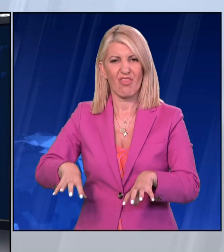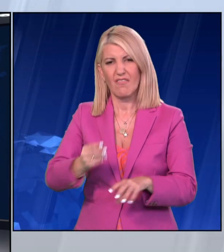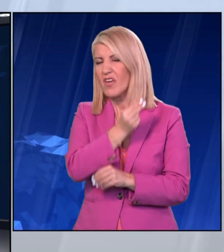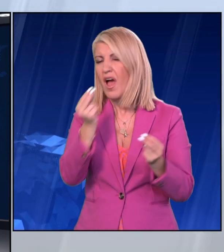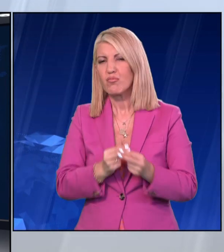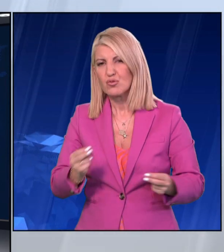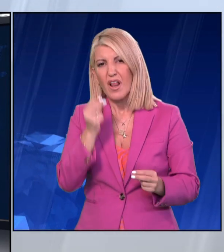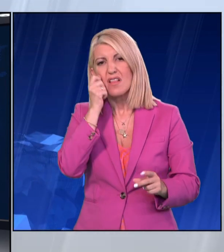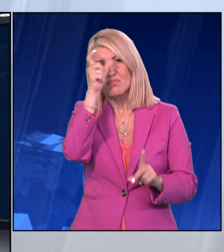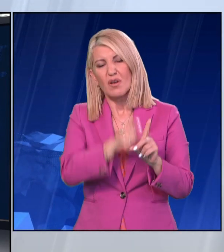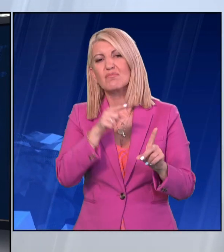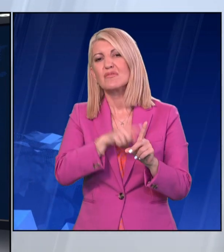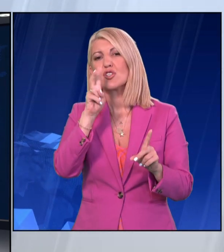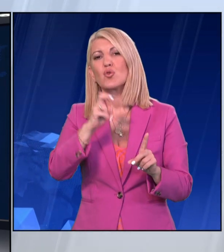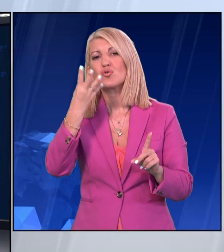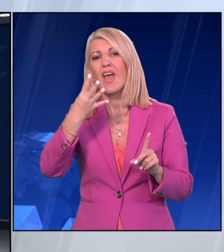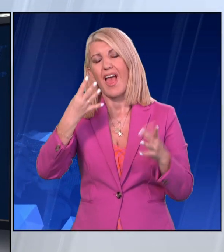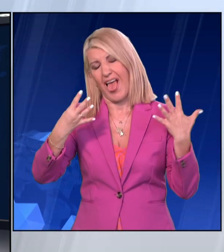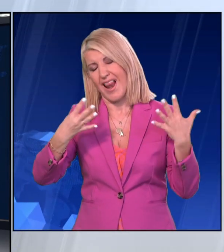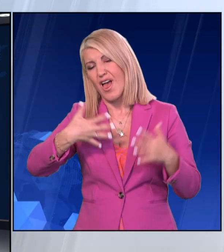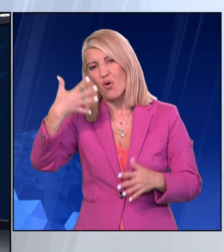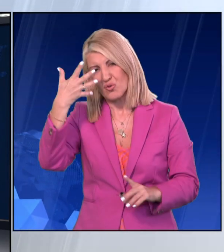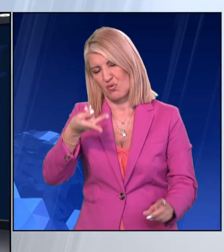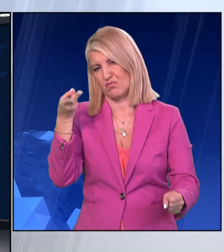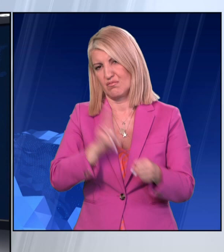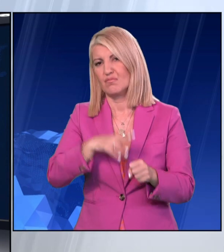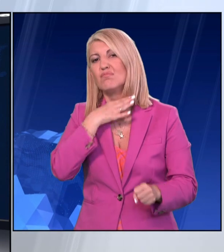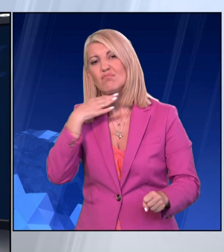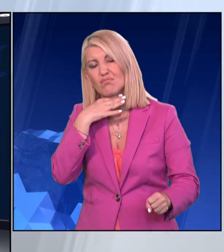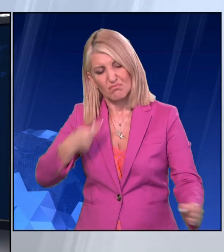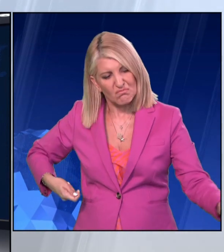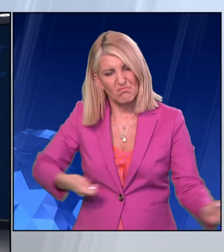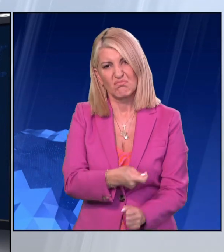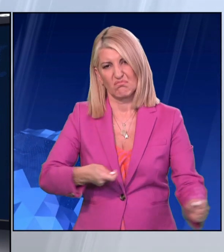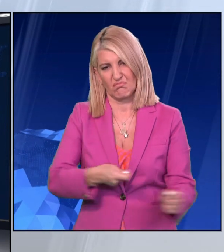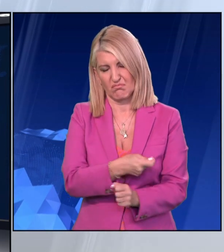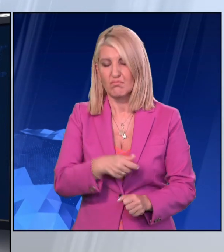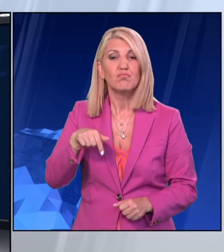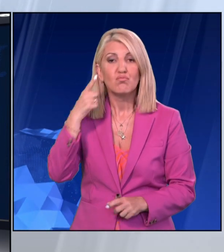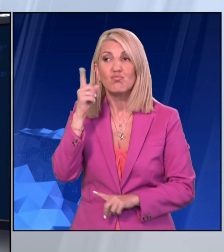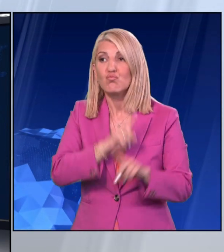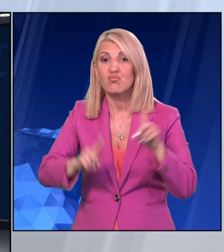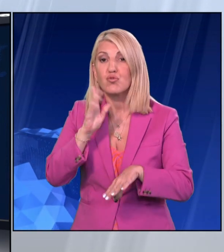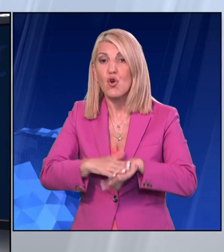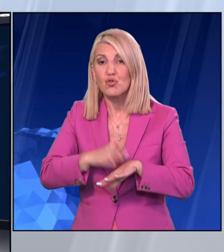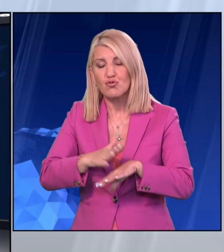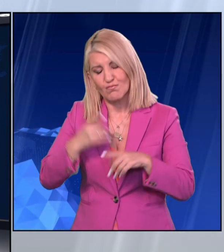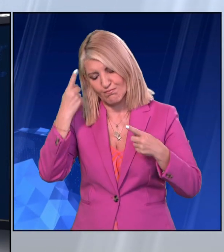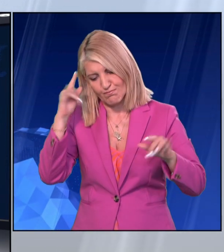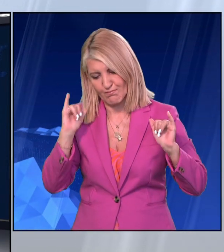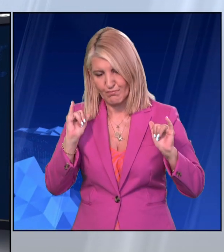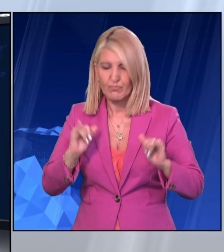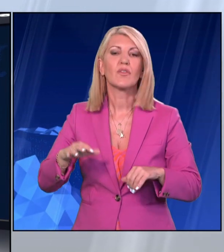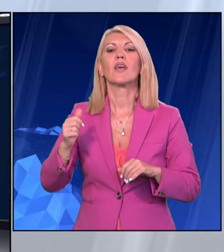ψάχνουν εκείνον που έδωσε το θανατηφόρο χτύπημα στο Μιχάλη. Ήδη ξεκίνησε από χθες η διαδικασία ταυτοποίησης από γενετικό